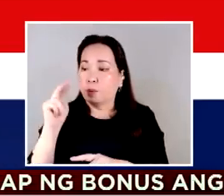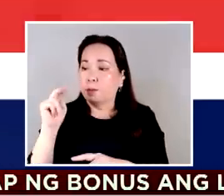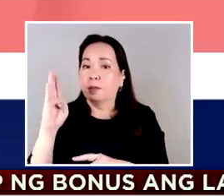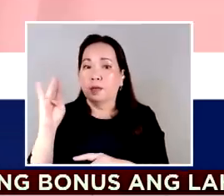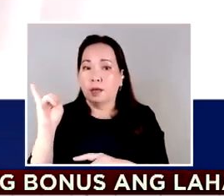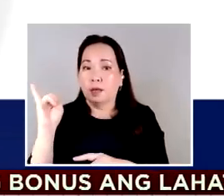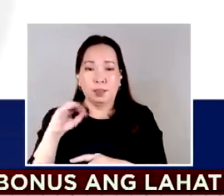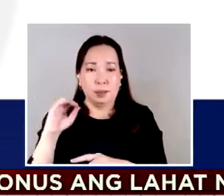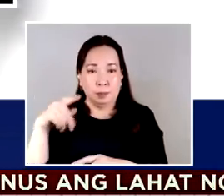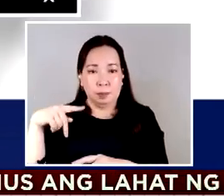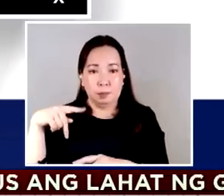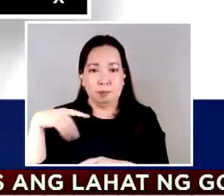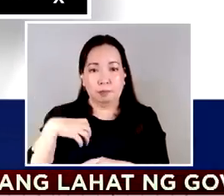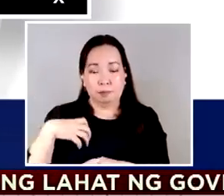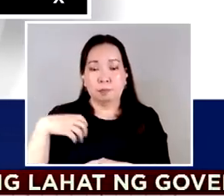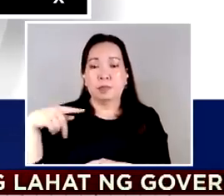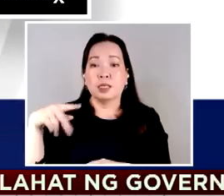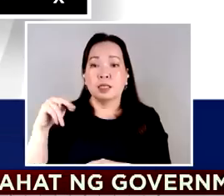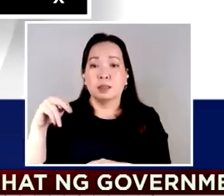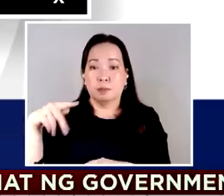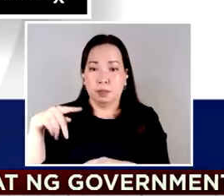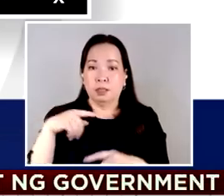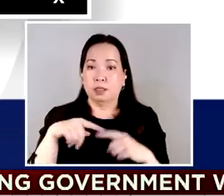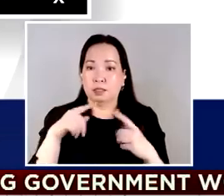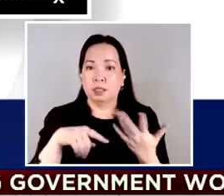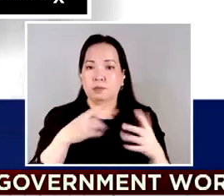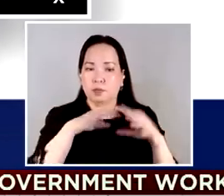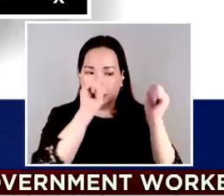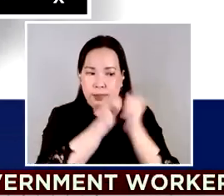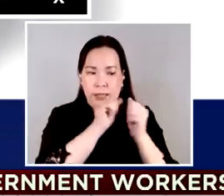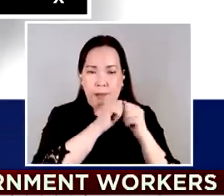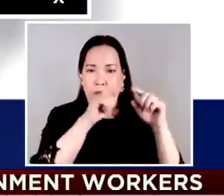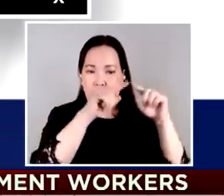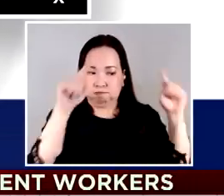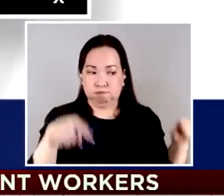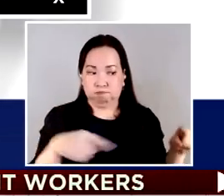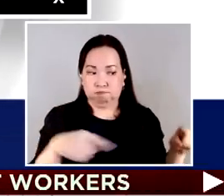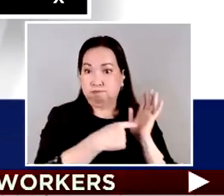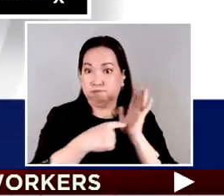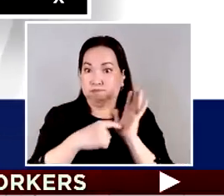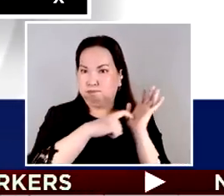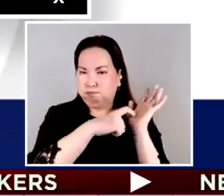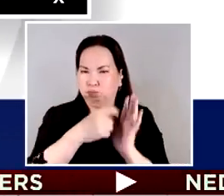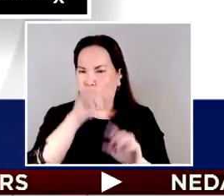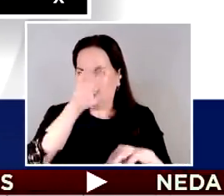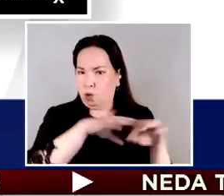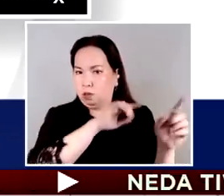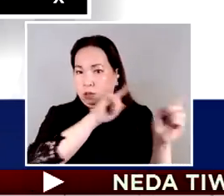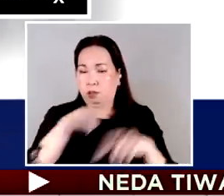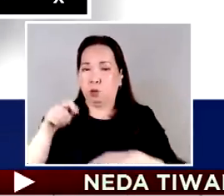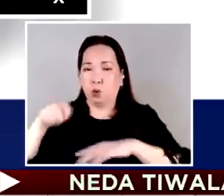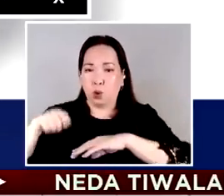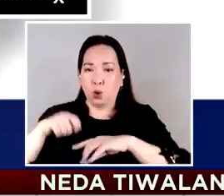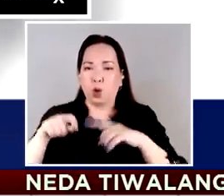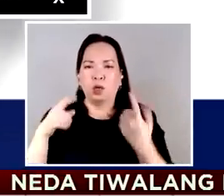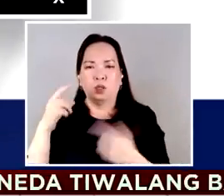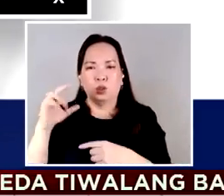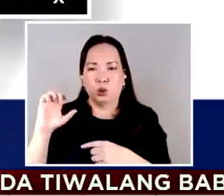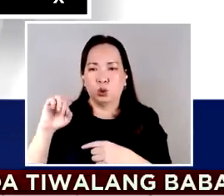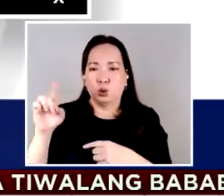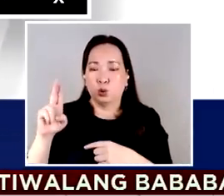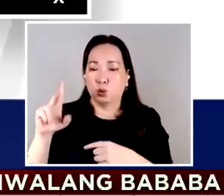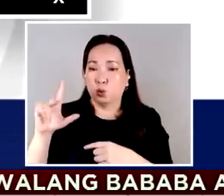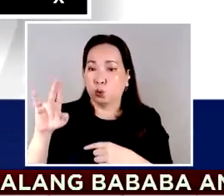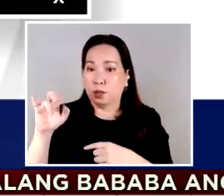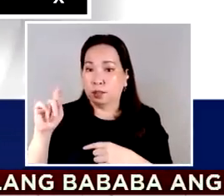PNP. Nasa sabina rin ng DOJ si Bucor Directorate for Security Operations Superintendent Ricardo Zulueta at ilang